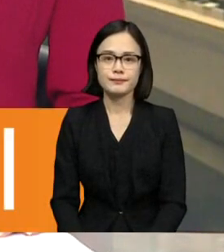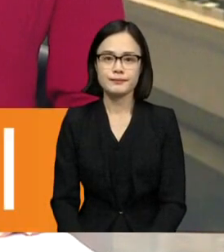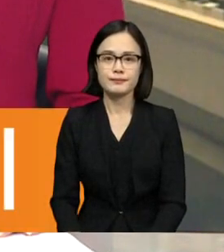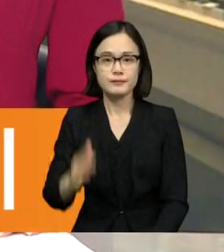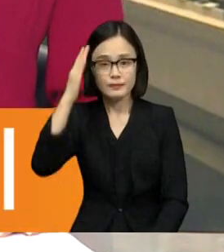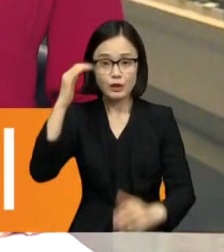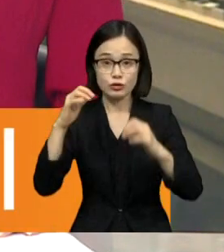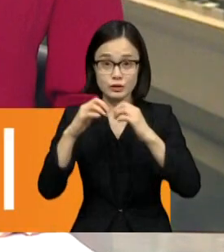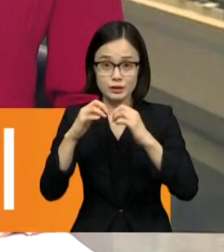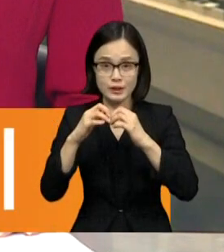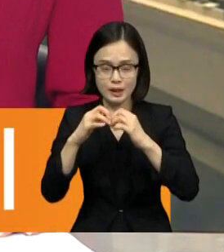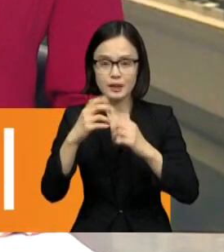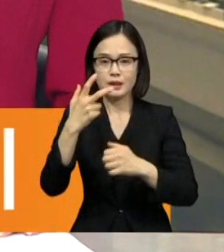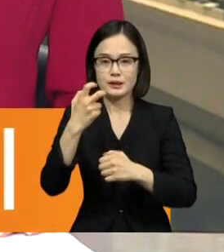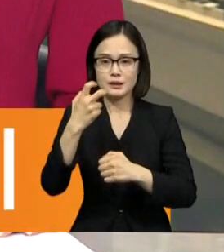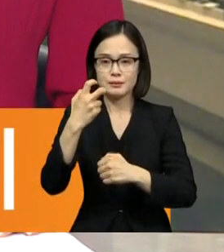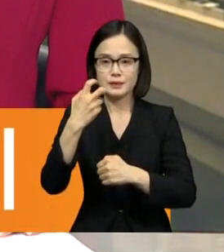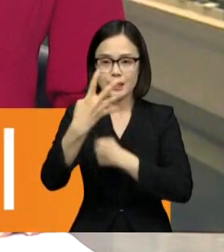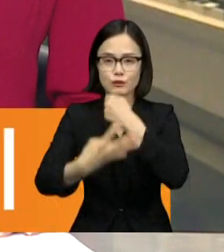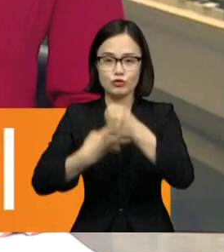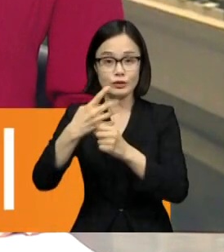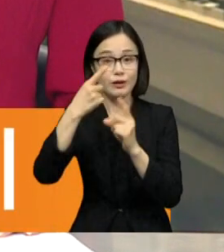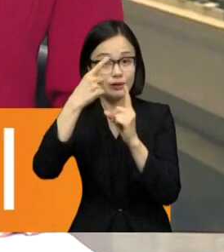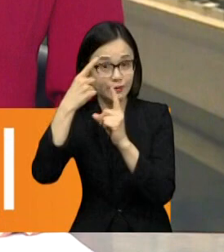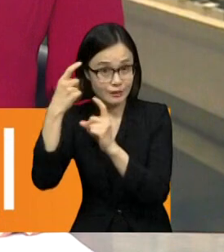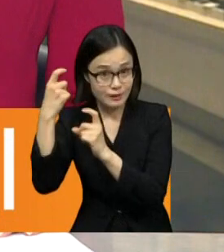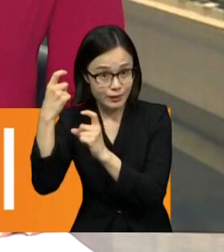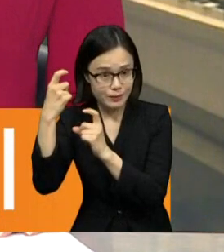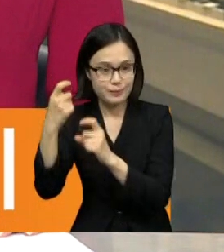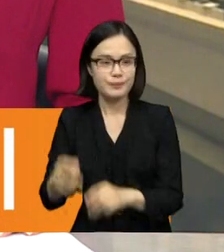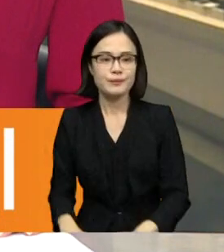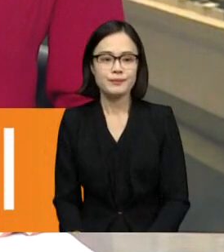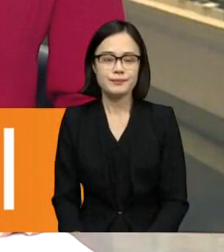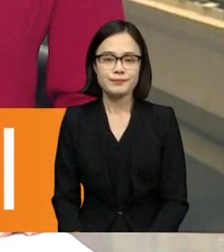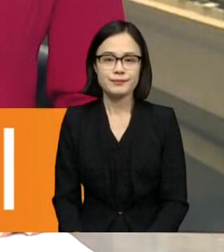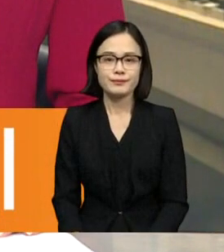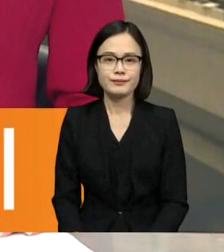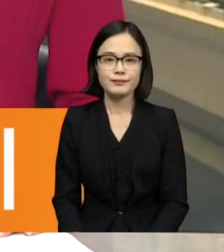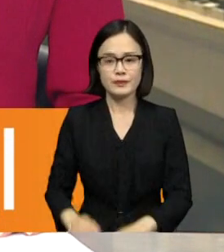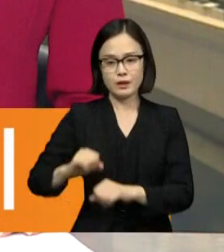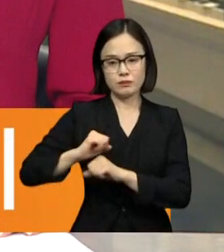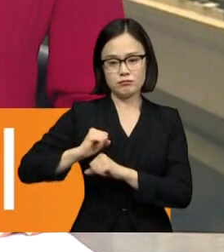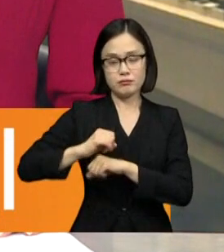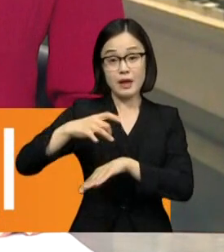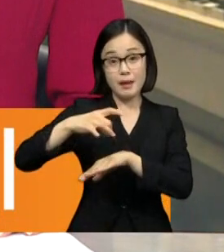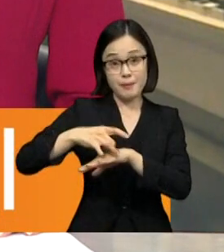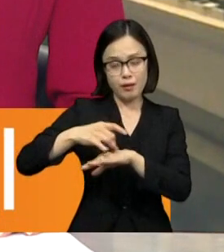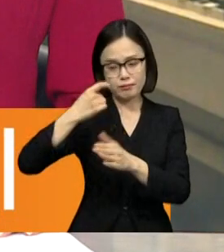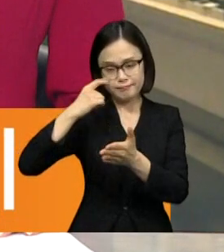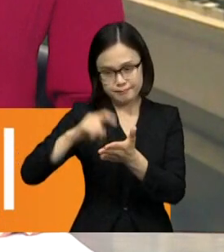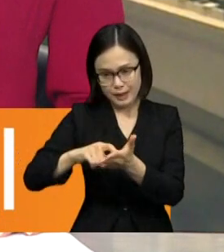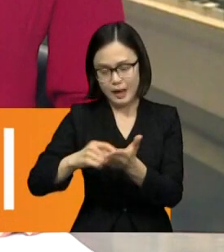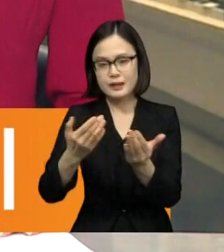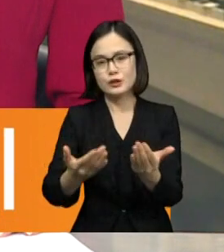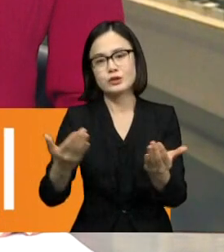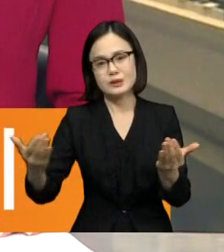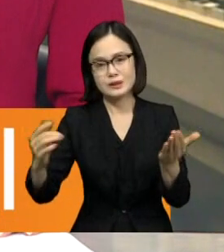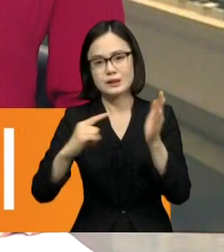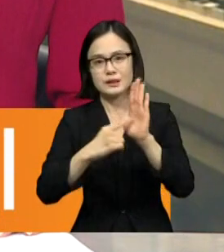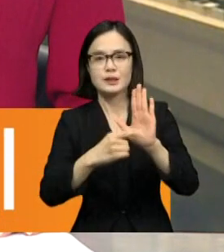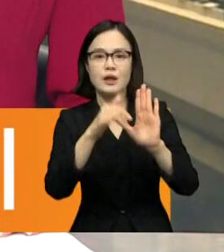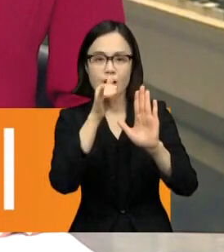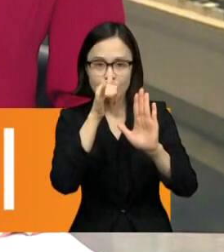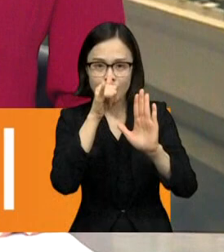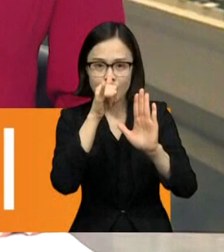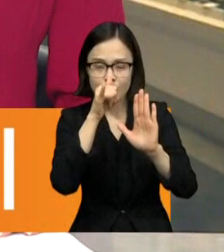74주년을 맞아 동두천시에서는 유해 발굴 유품 전시를 마련했습니다. 이철관은 6.25 전쟁에 대한 이해와 자유 평화를